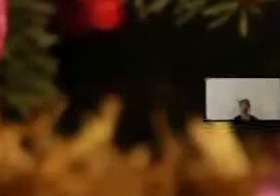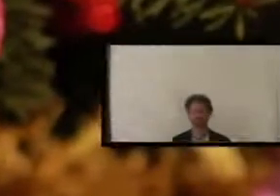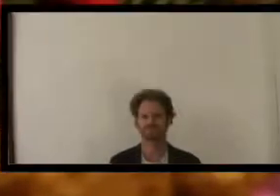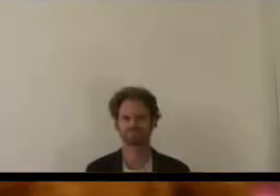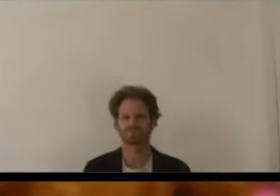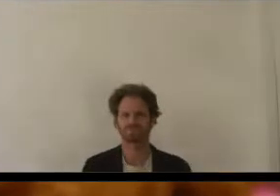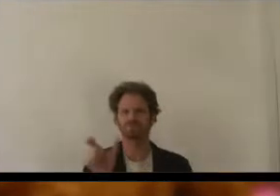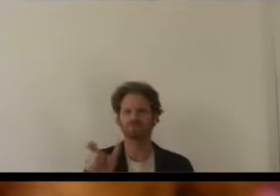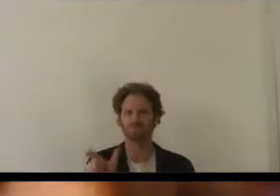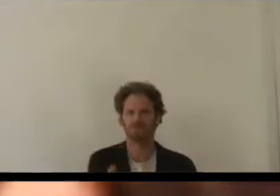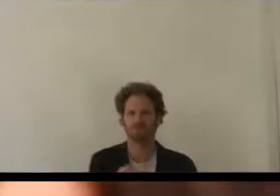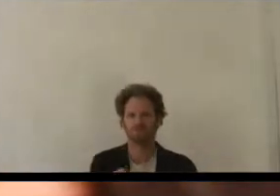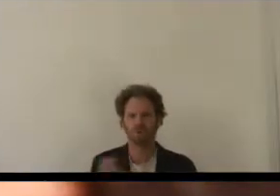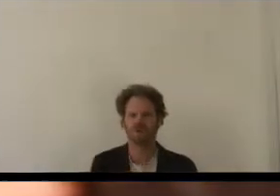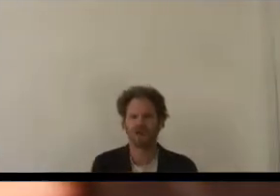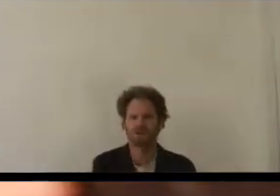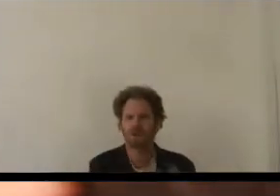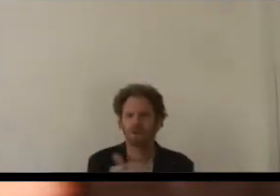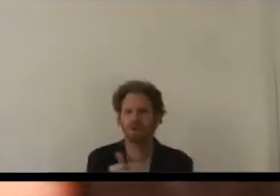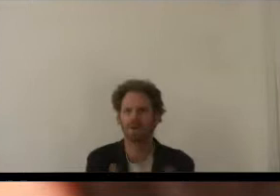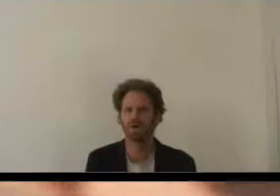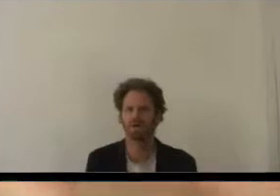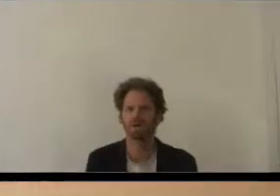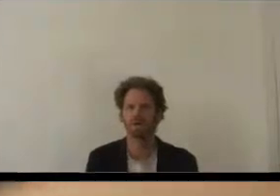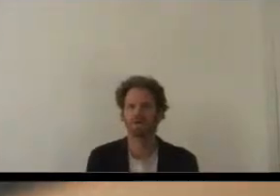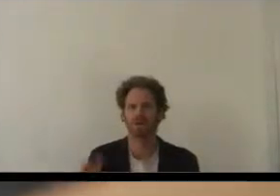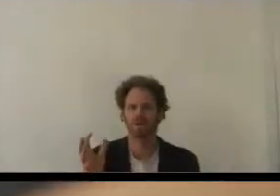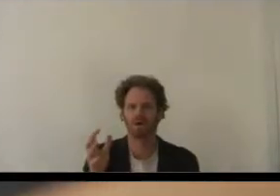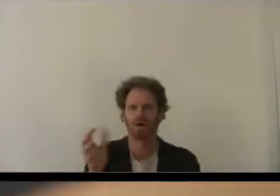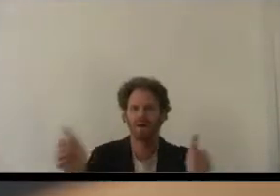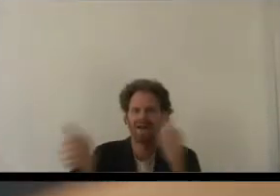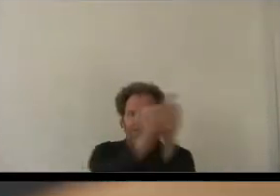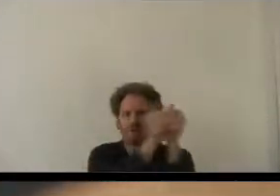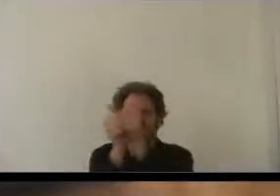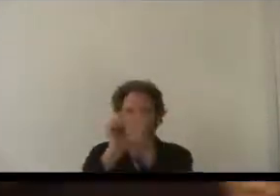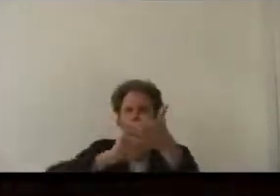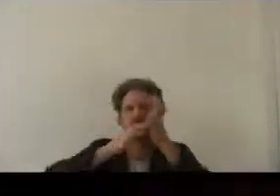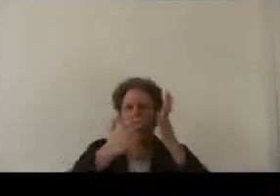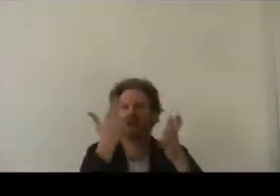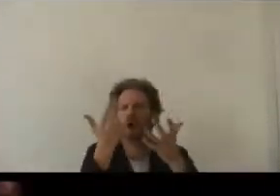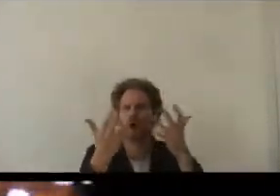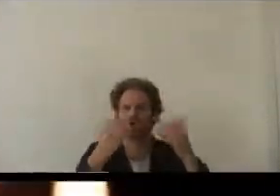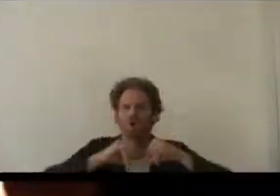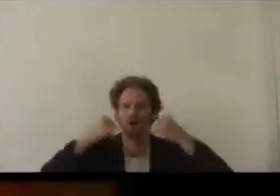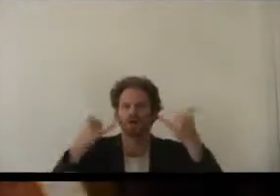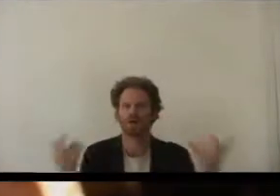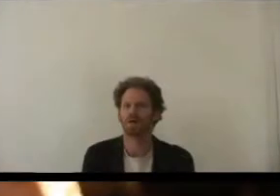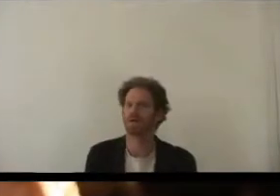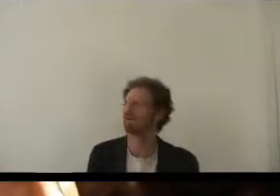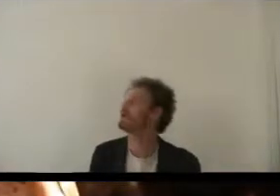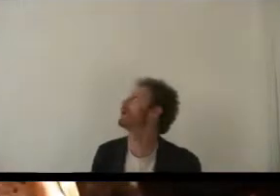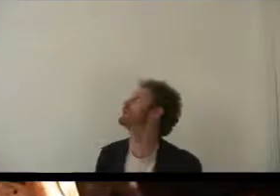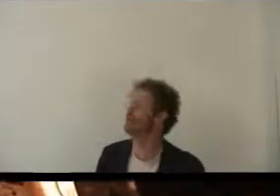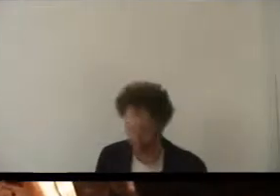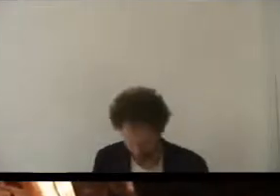Le maître mot c'est bien le rassemblement, rassembler les français. Réunir tous les talents, les jeunes, les moins jeunes. Nous rassembler pour